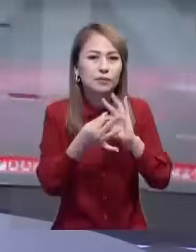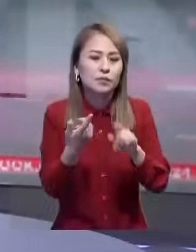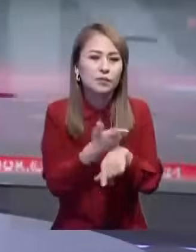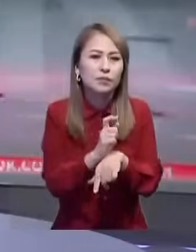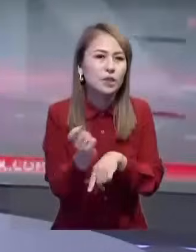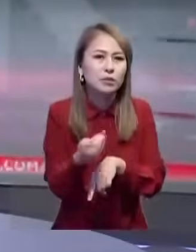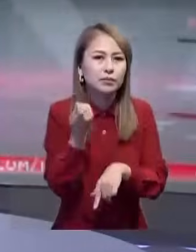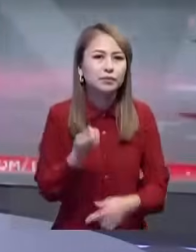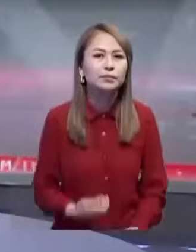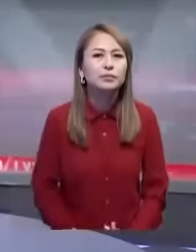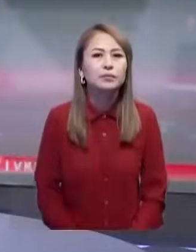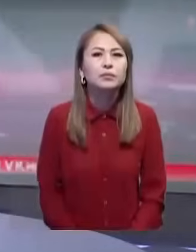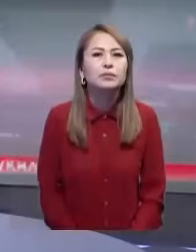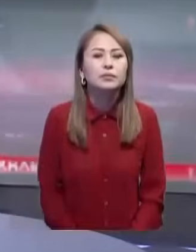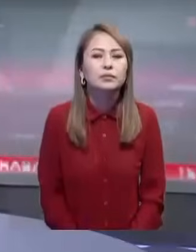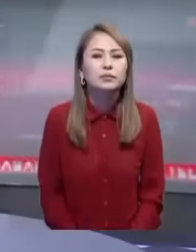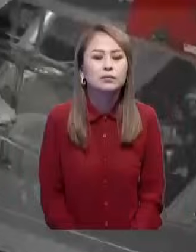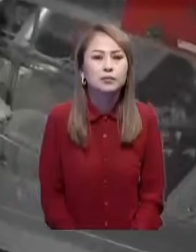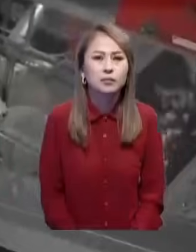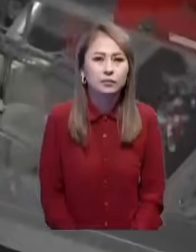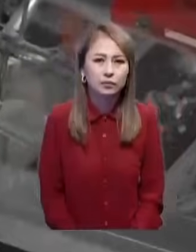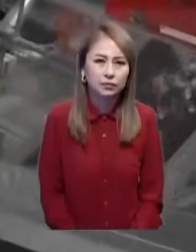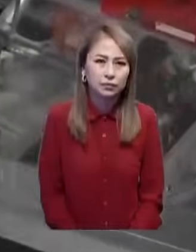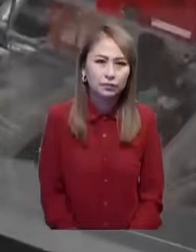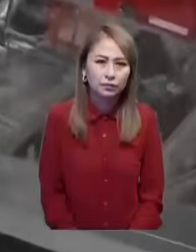аз. Тақырыпты тілшіміз тарқатсын.